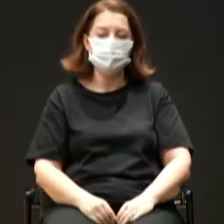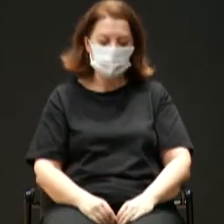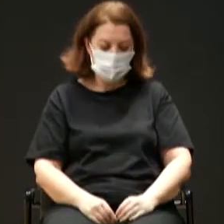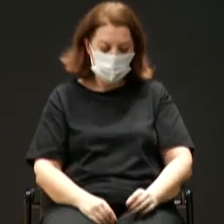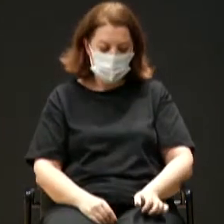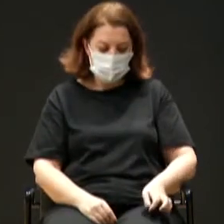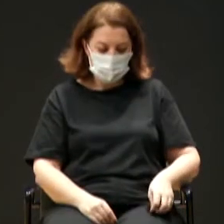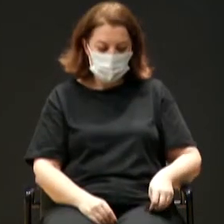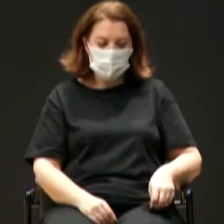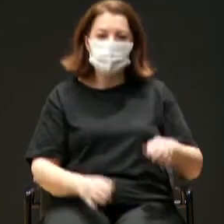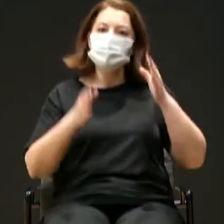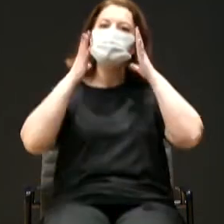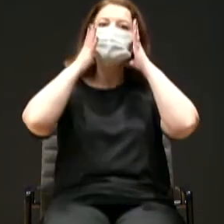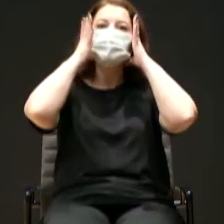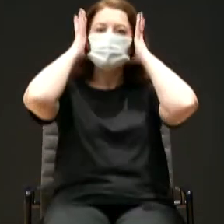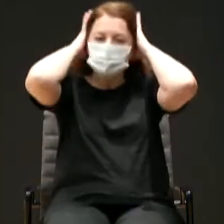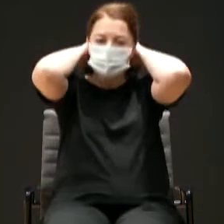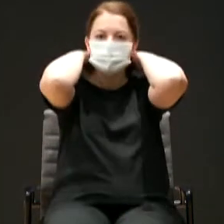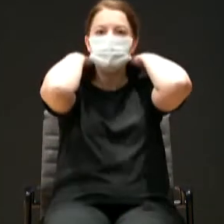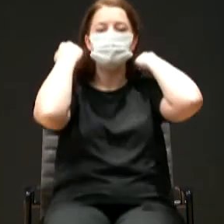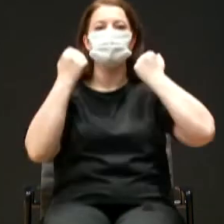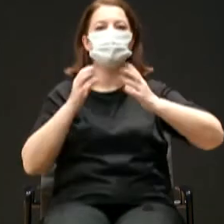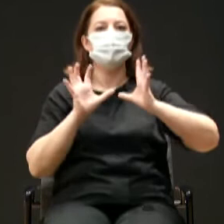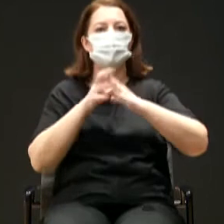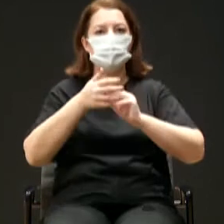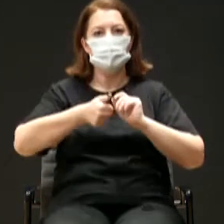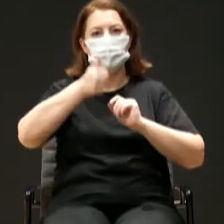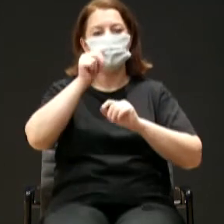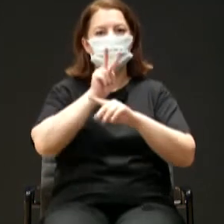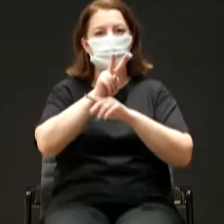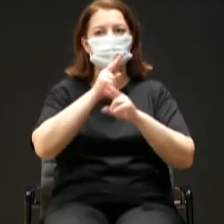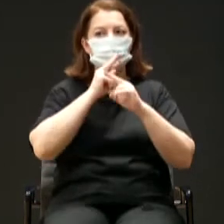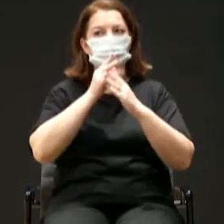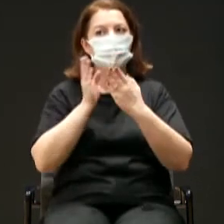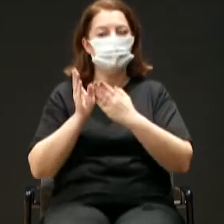Evet, isterseniz grup başkan vekillerimizin konuşmalarına geçelim.